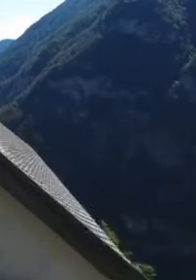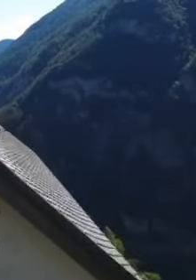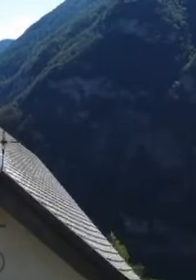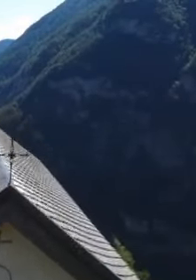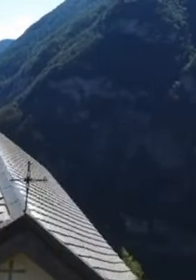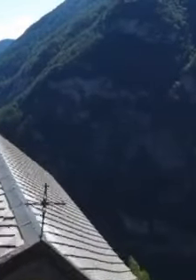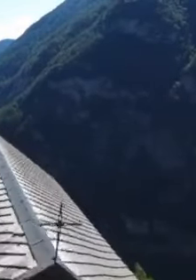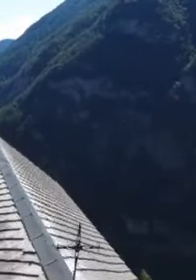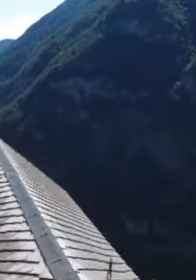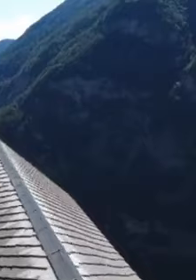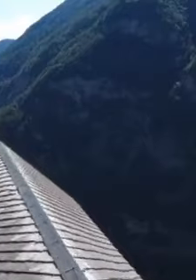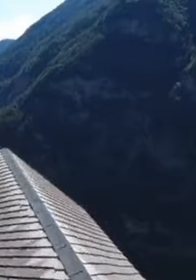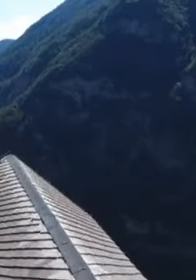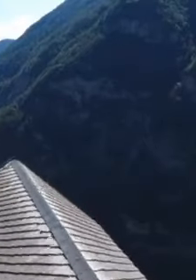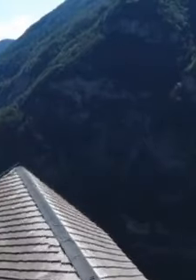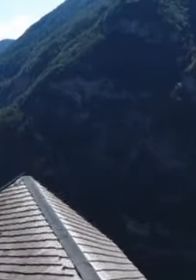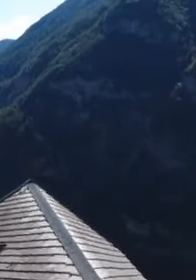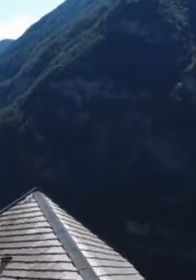fascia